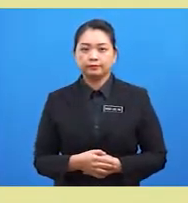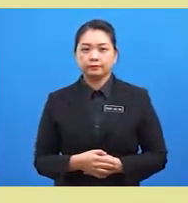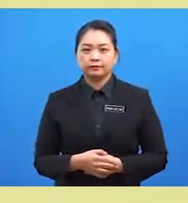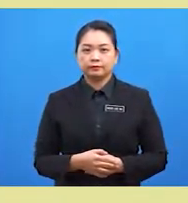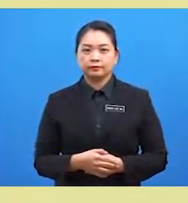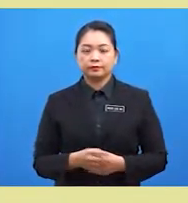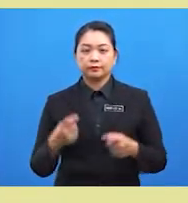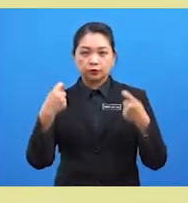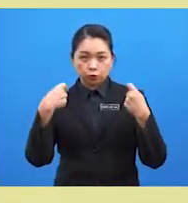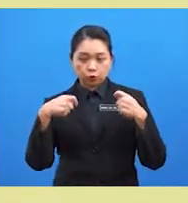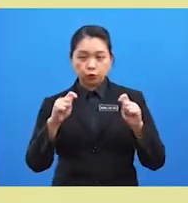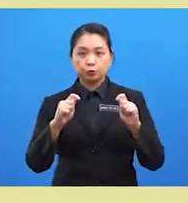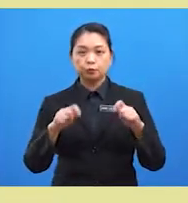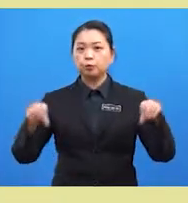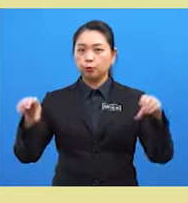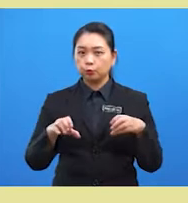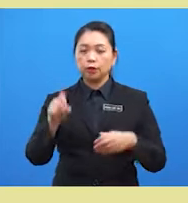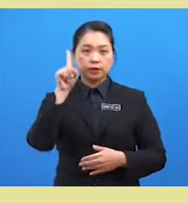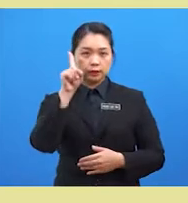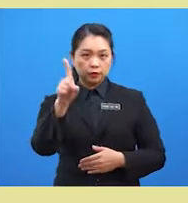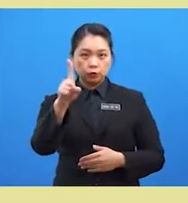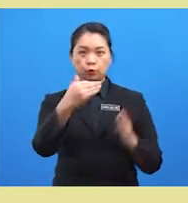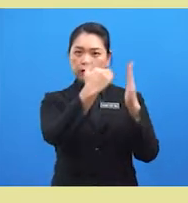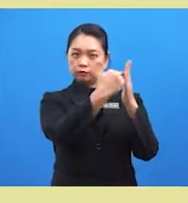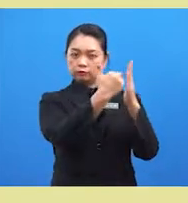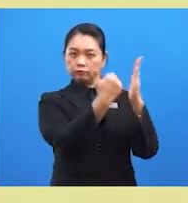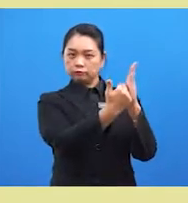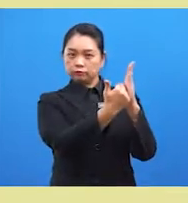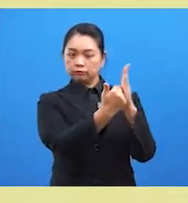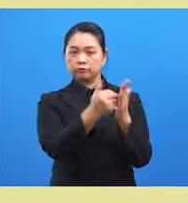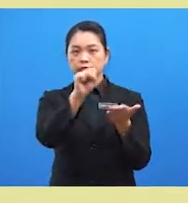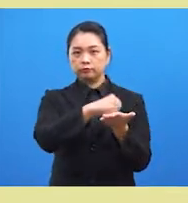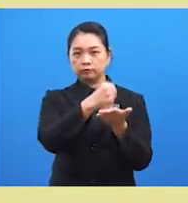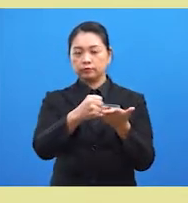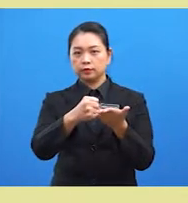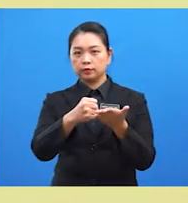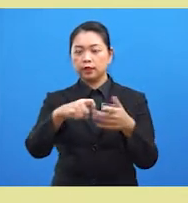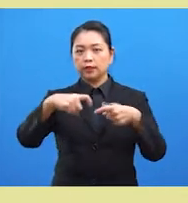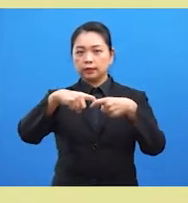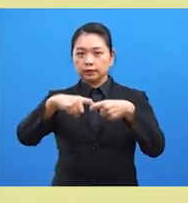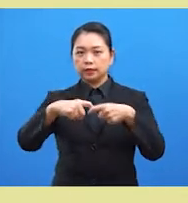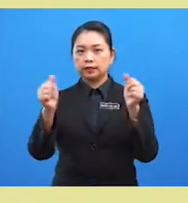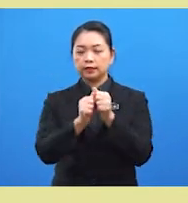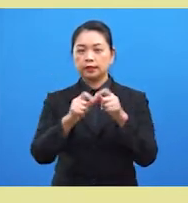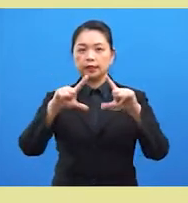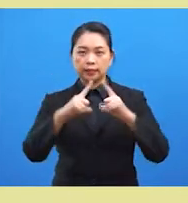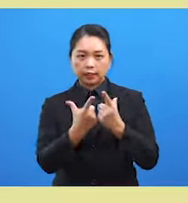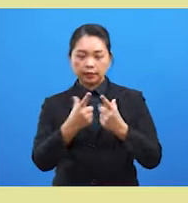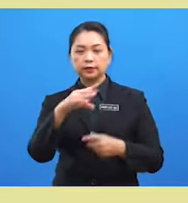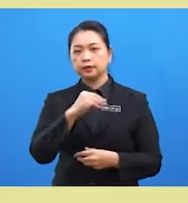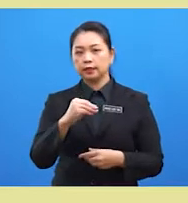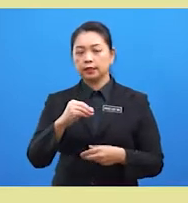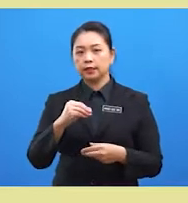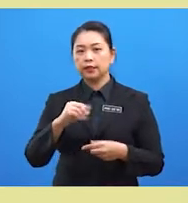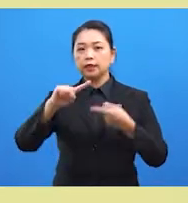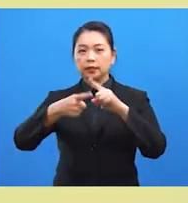Cuba pelajar cipta serangkap syair yang ada kaitan dengan kelas mahupun